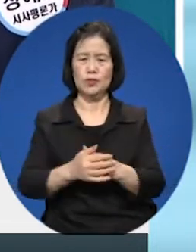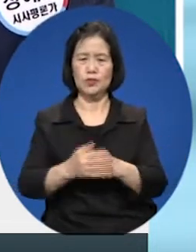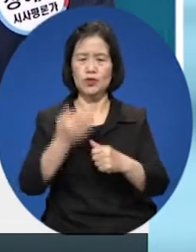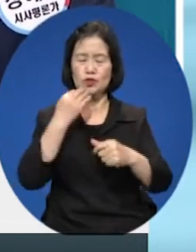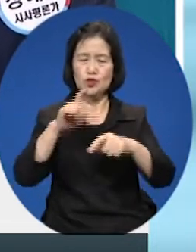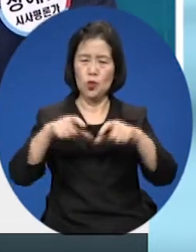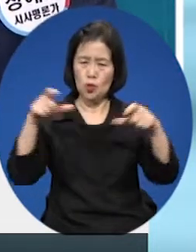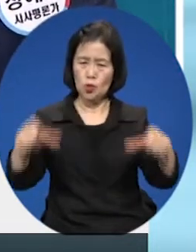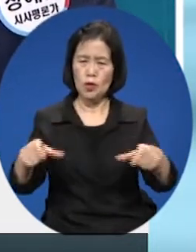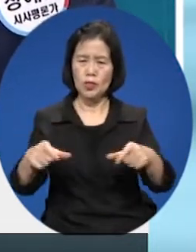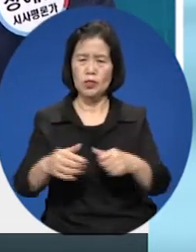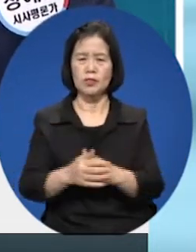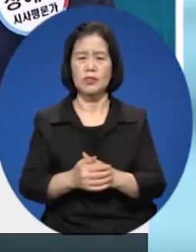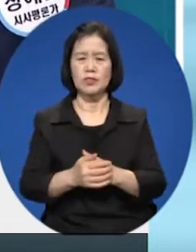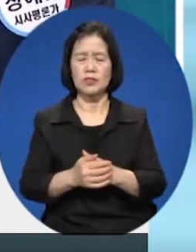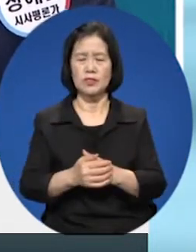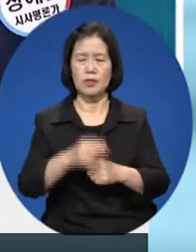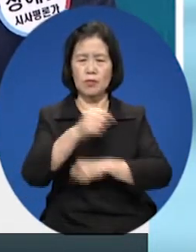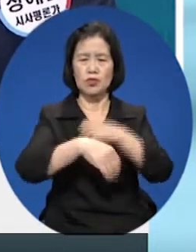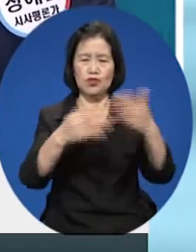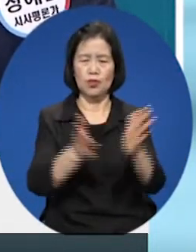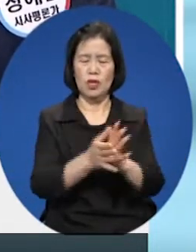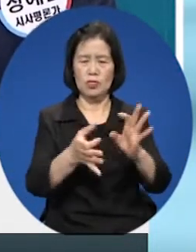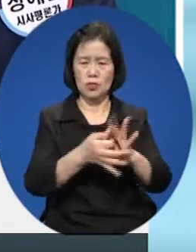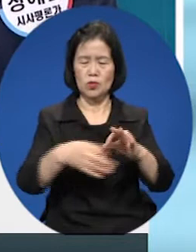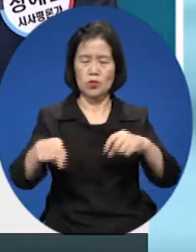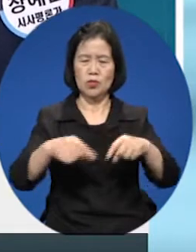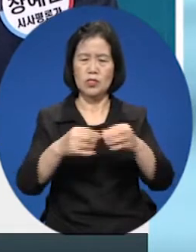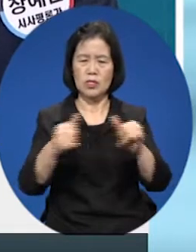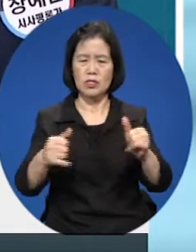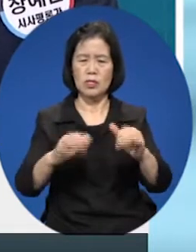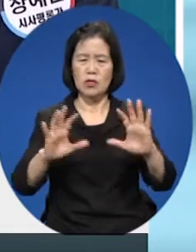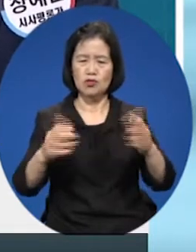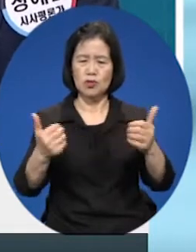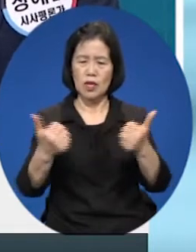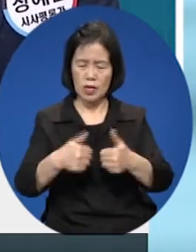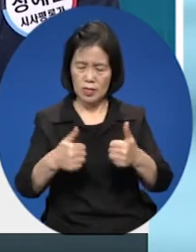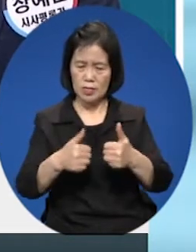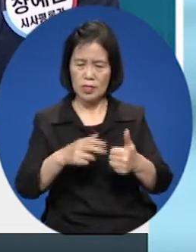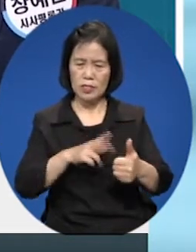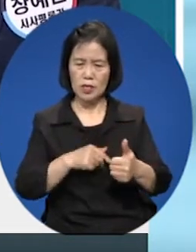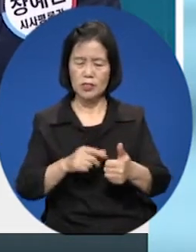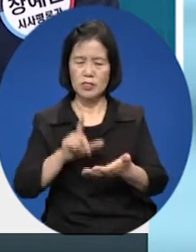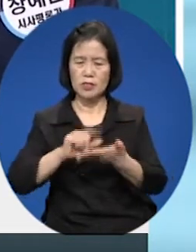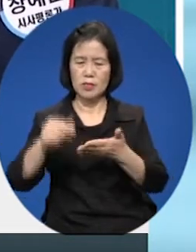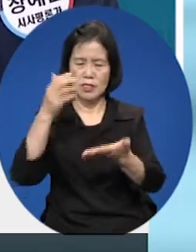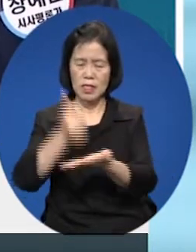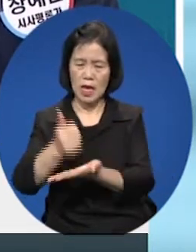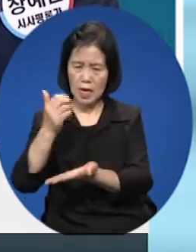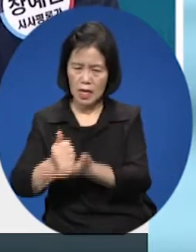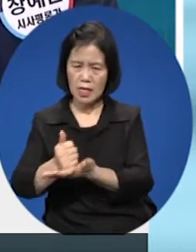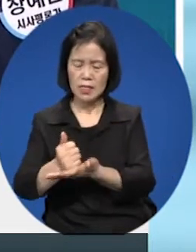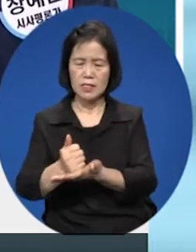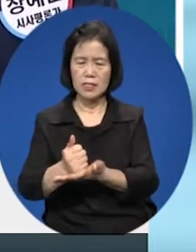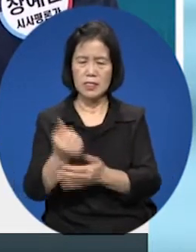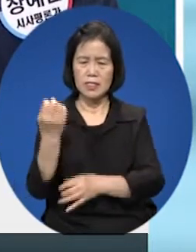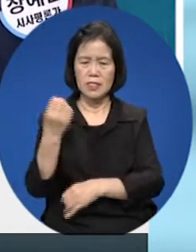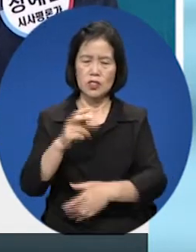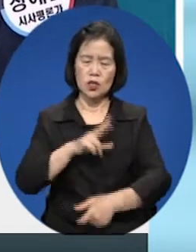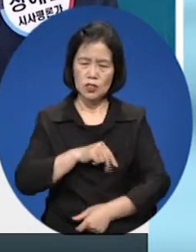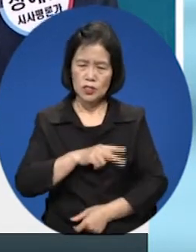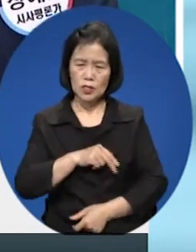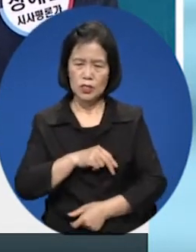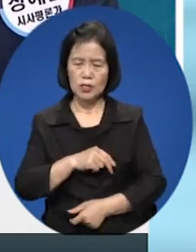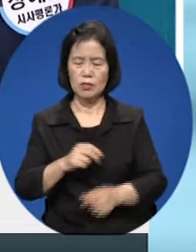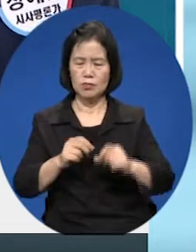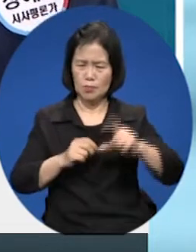수도권 은 절대적으로 더불어 민주당 소속의 정치인들이 국회의원을 비롯해서 지방자치단체장 기초의원 듯이 도원 들